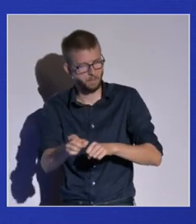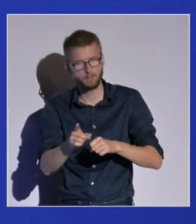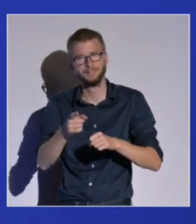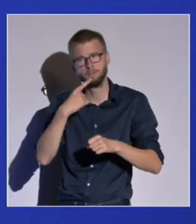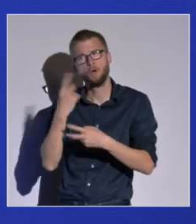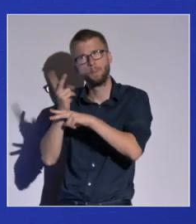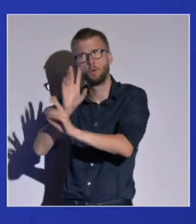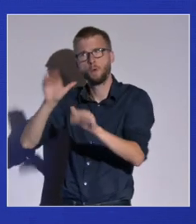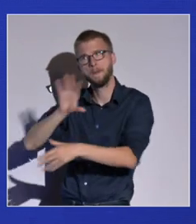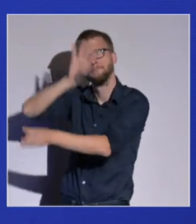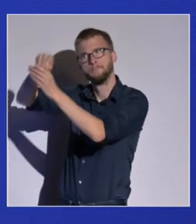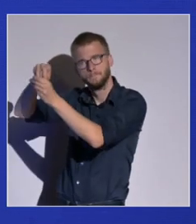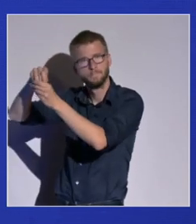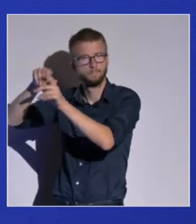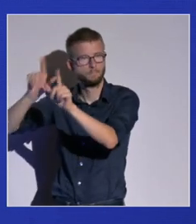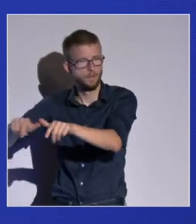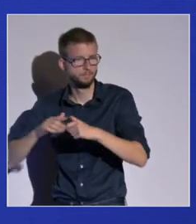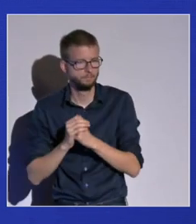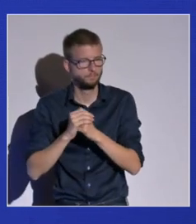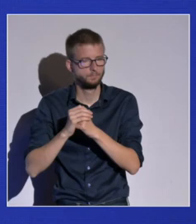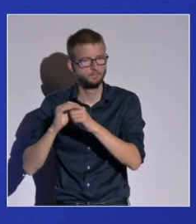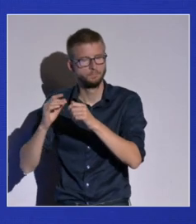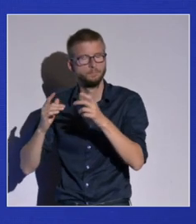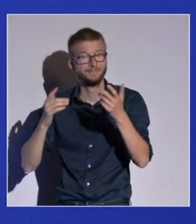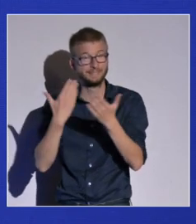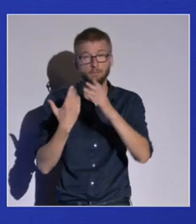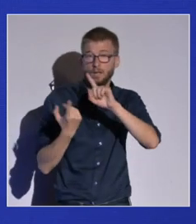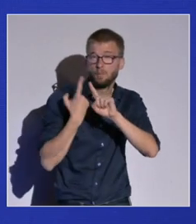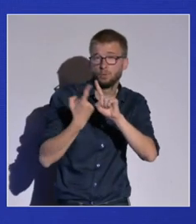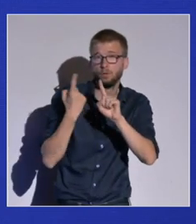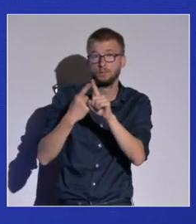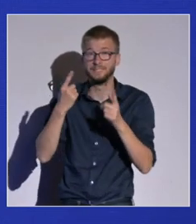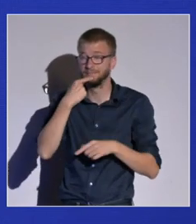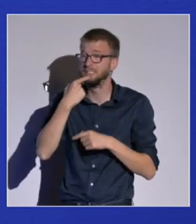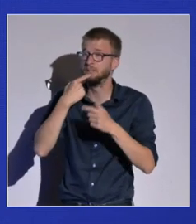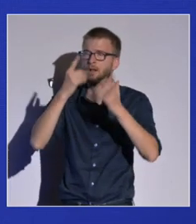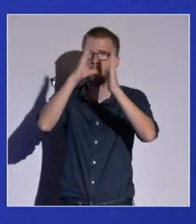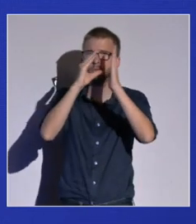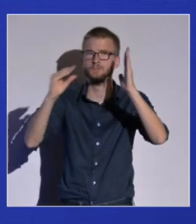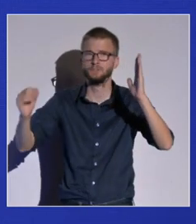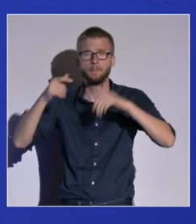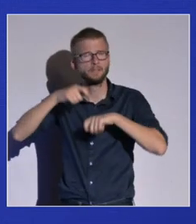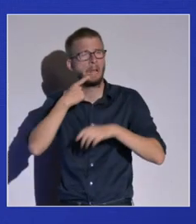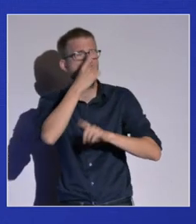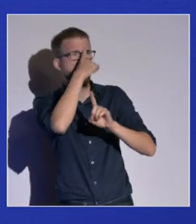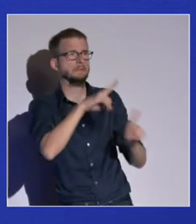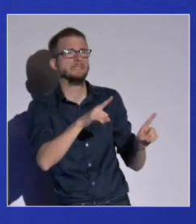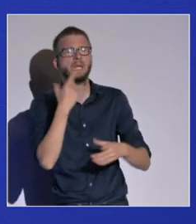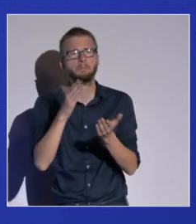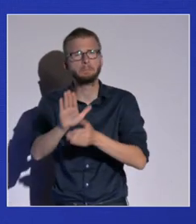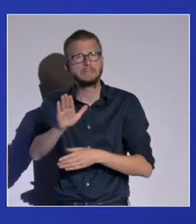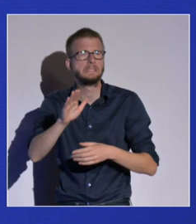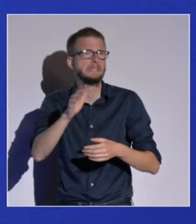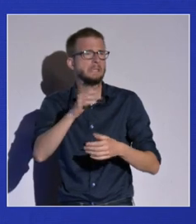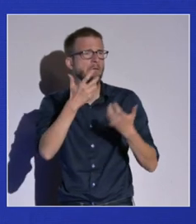Et ceci est très, très important. L'objection à la proportionnelle, elle est faite par des gens qui disent « c'est la 4e République, on ne peut pas